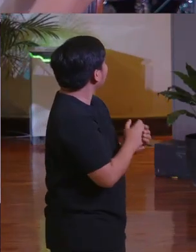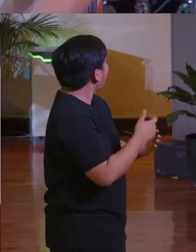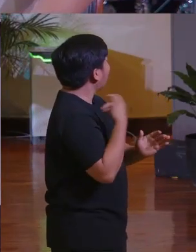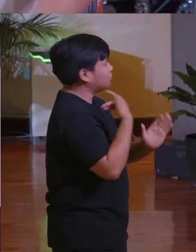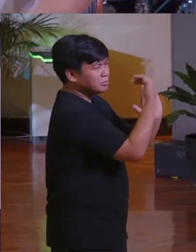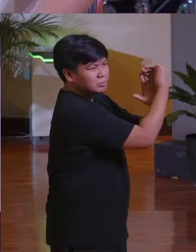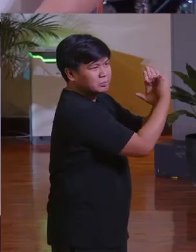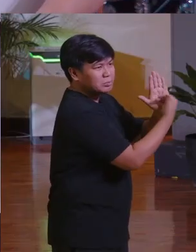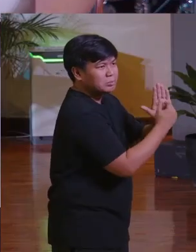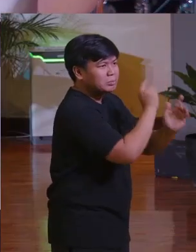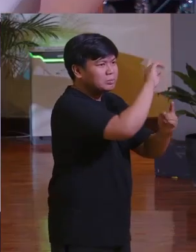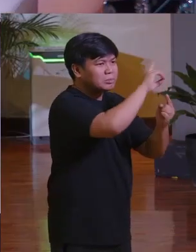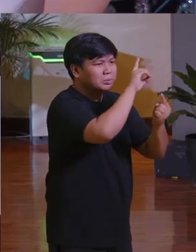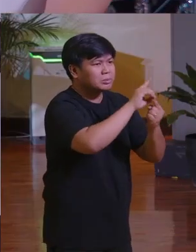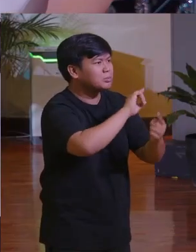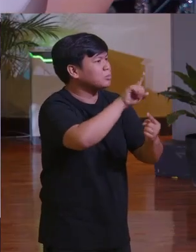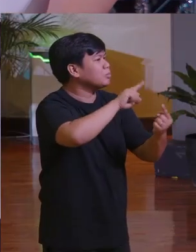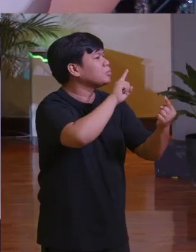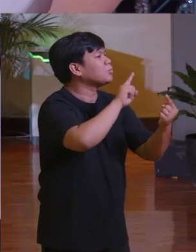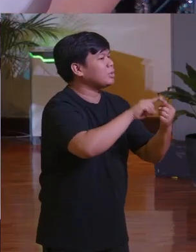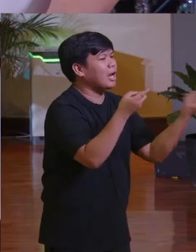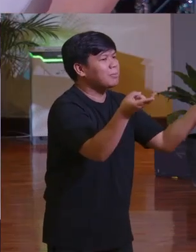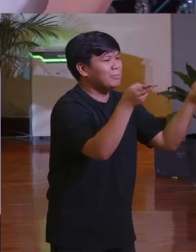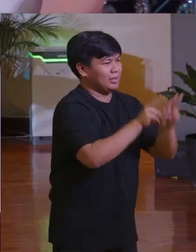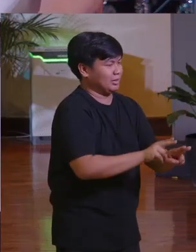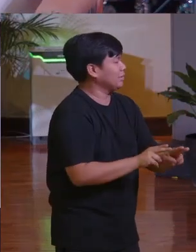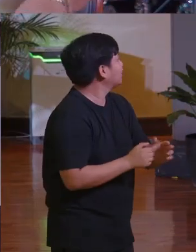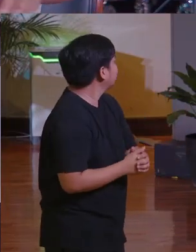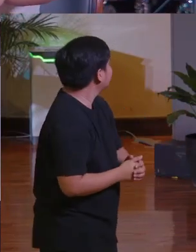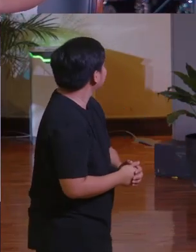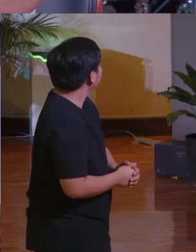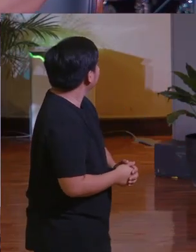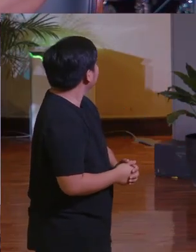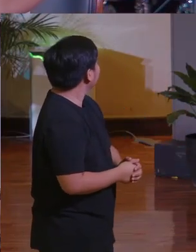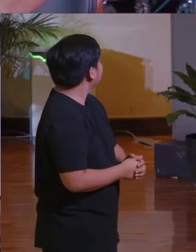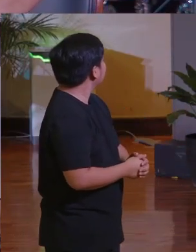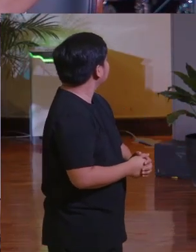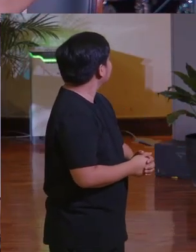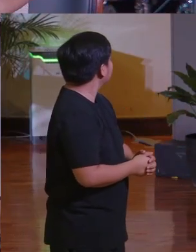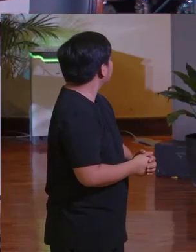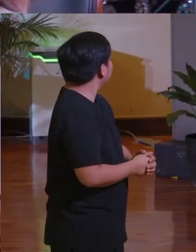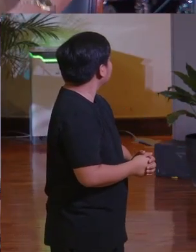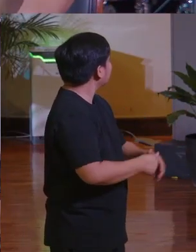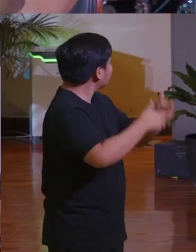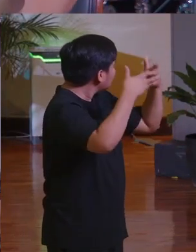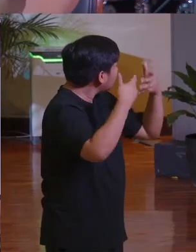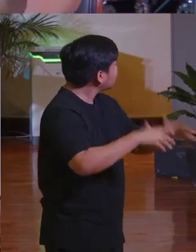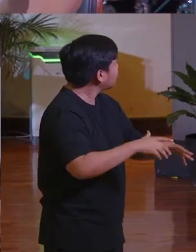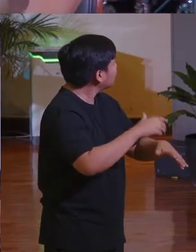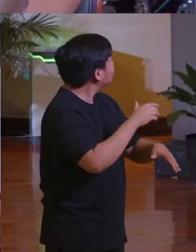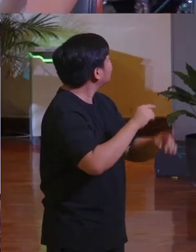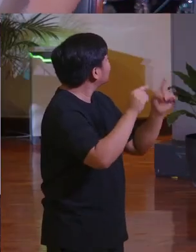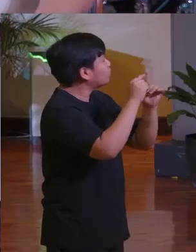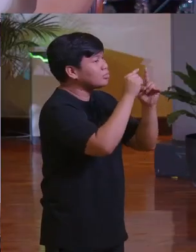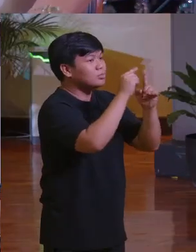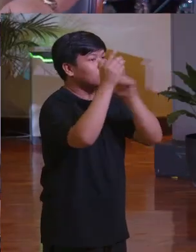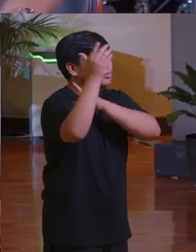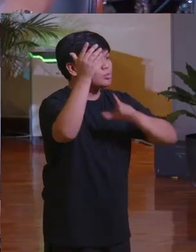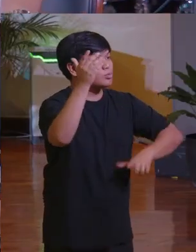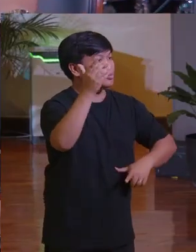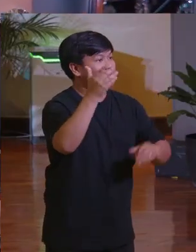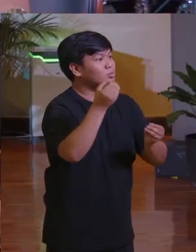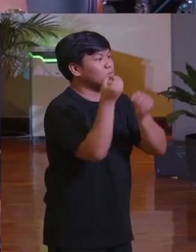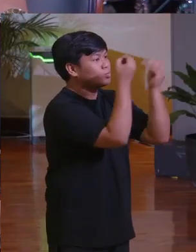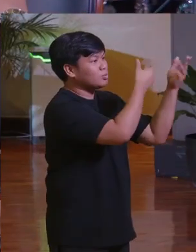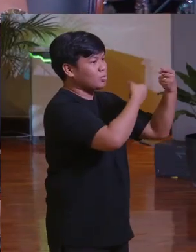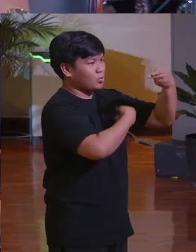Jotham, Ahaz, Hezekiah, kings of Judah, and in the days of Jeroboam, the son of Joash, king of Israel, the word of the Lord came to